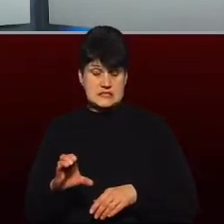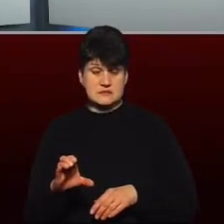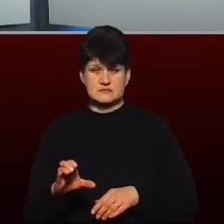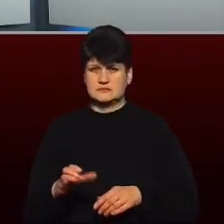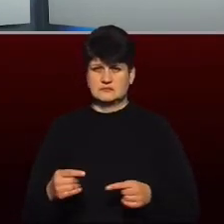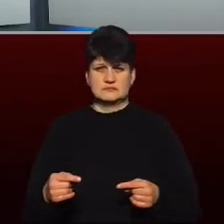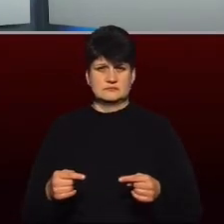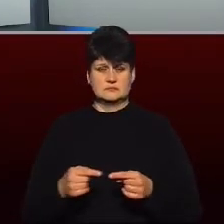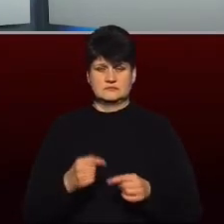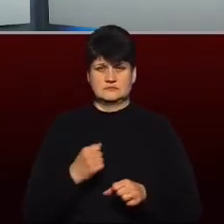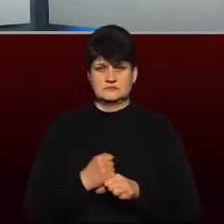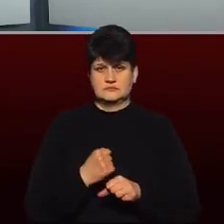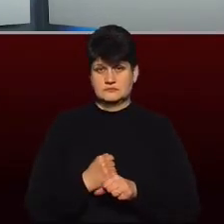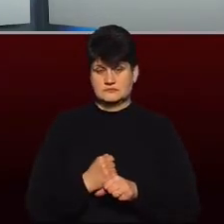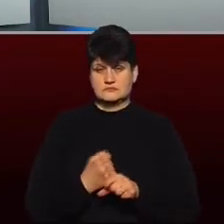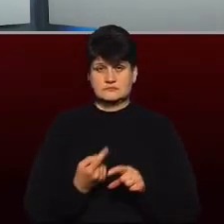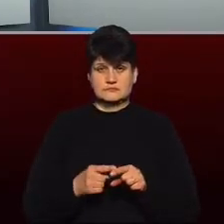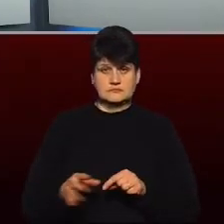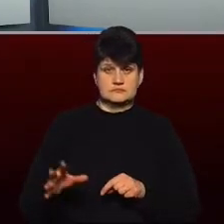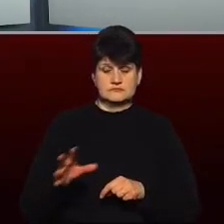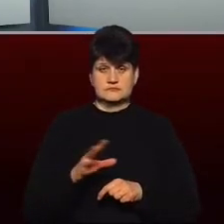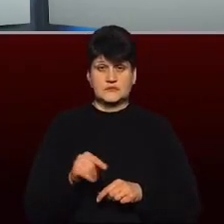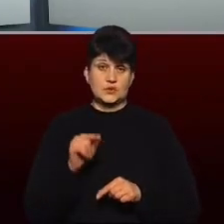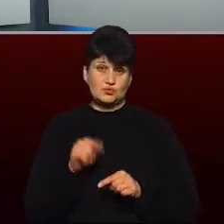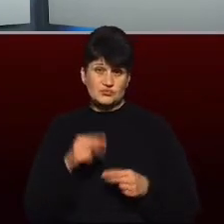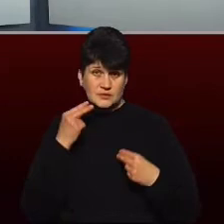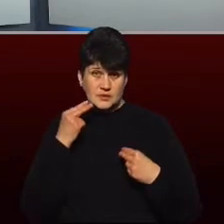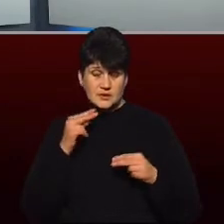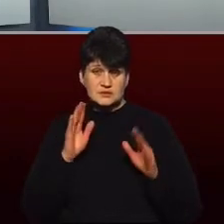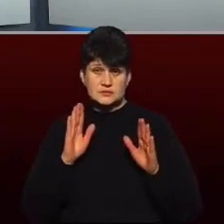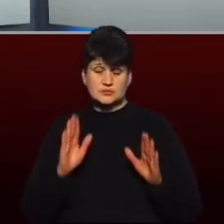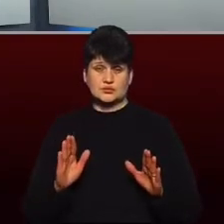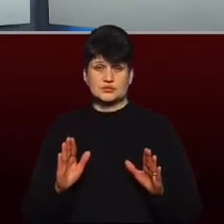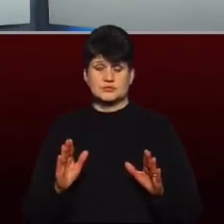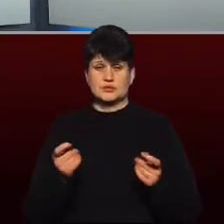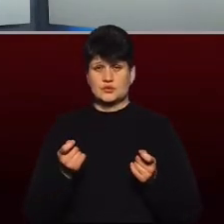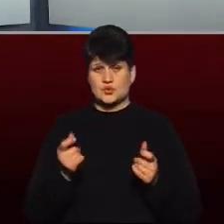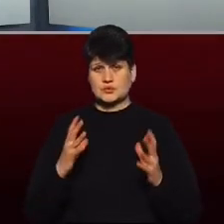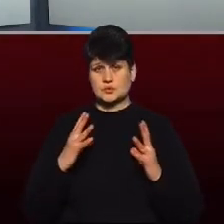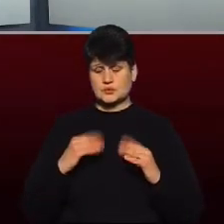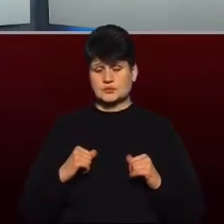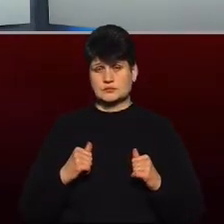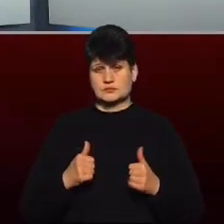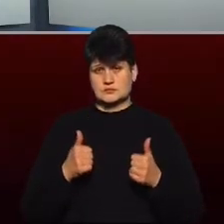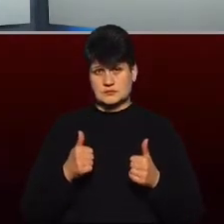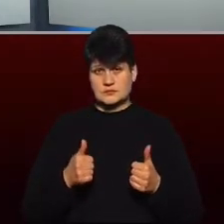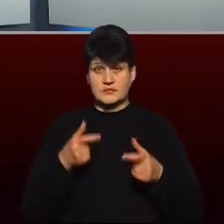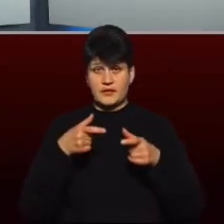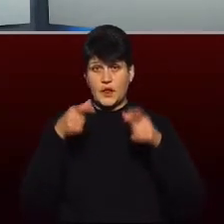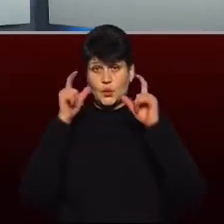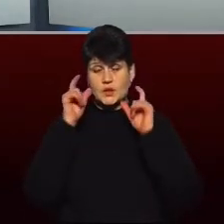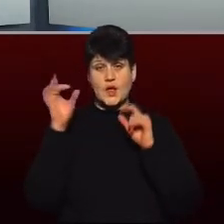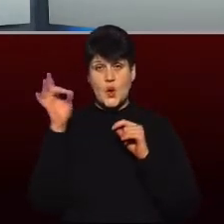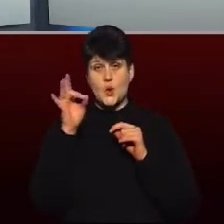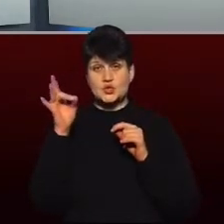мобілізує, запускає цей весь механізм. То тому краще бути дещо оптимістичним. Одіти рожеві окуляри, так? Трошечки, але не